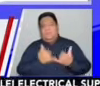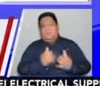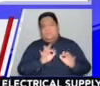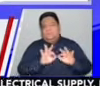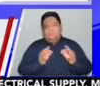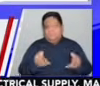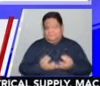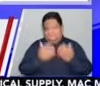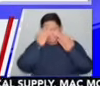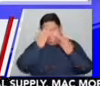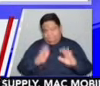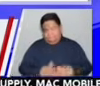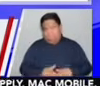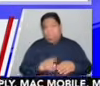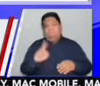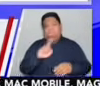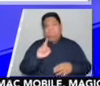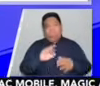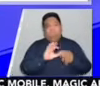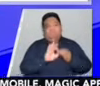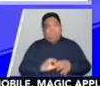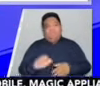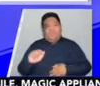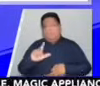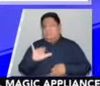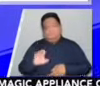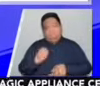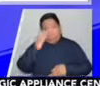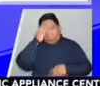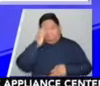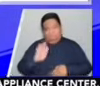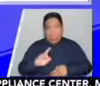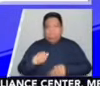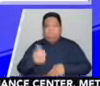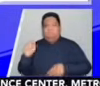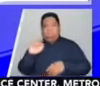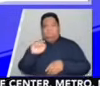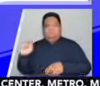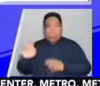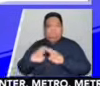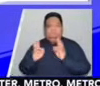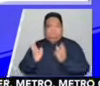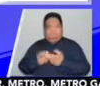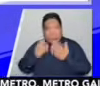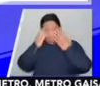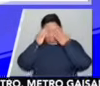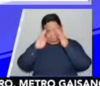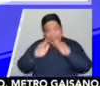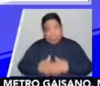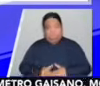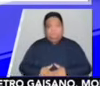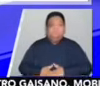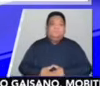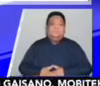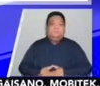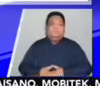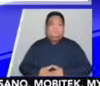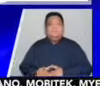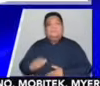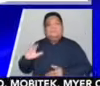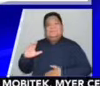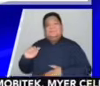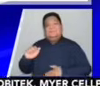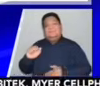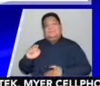ang koneksyon dito ni Alice at ng iba pang mga kaanak hindi naman nakadalo sa pagdinig si kandra Ong na nasa kustodiya ng